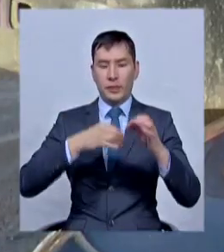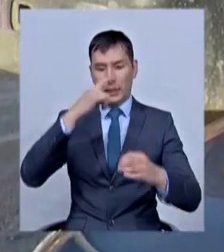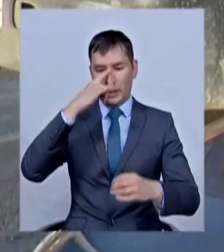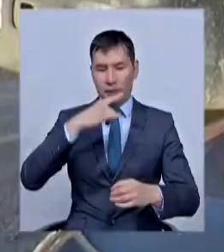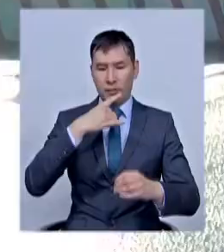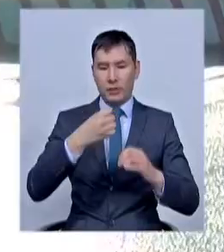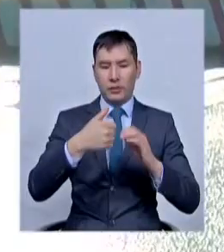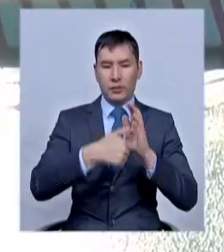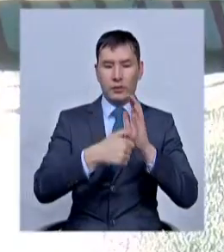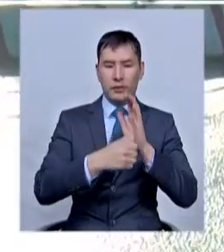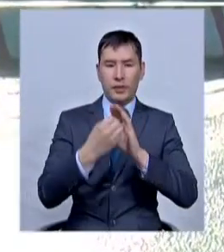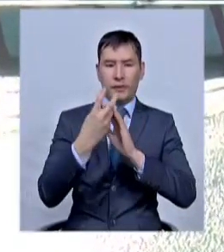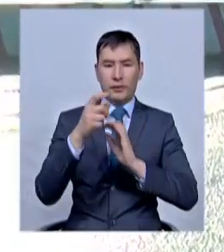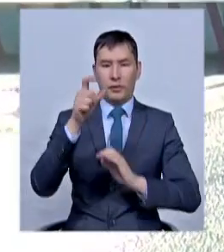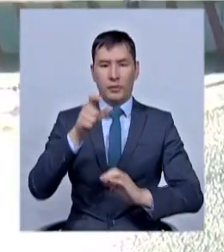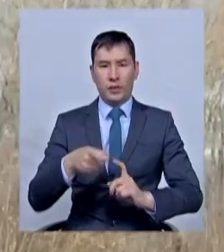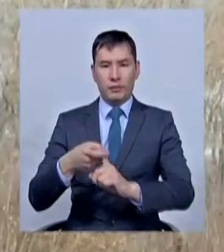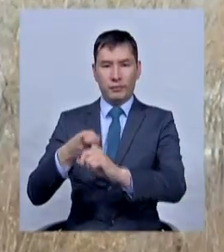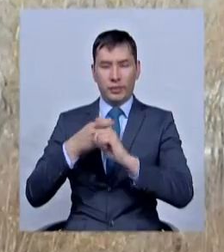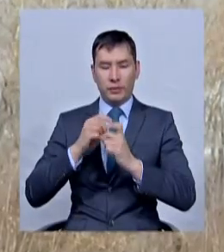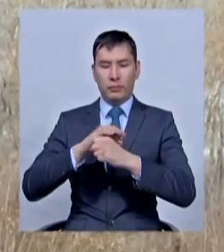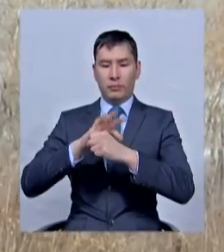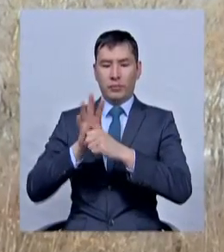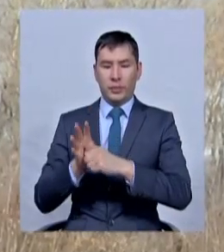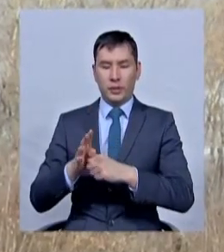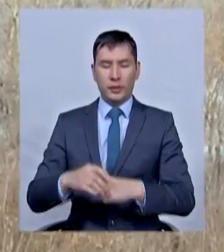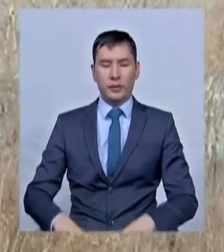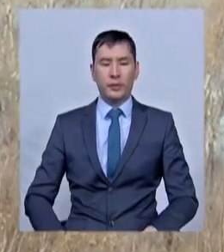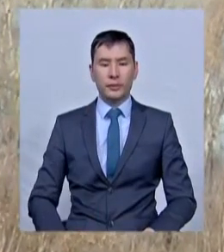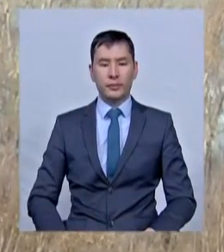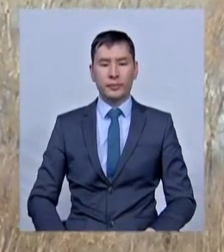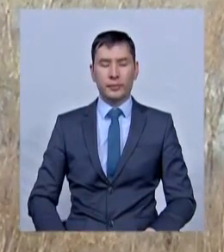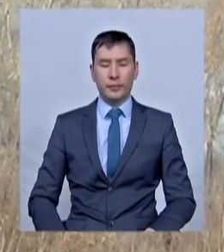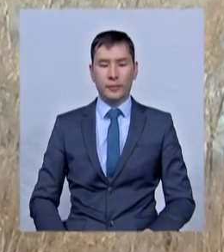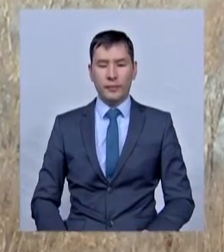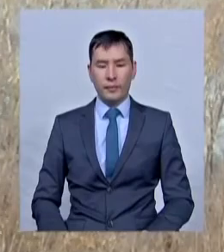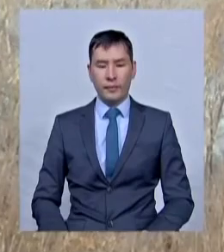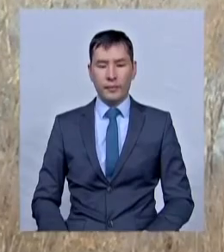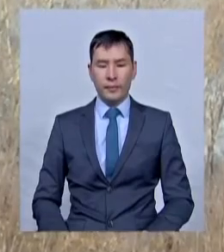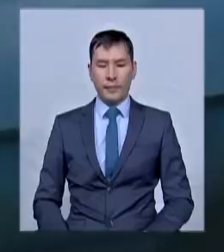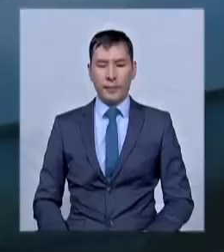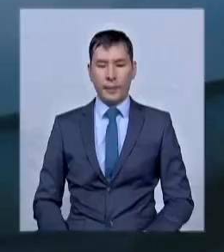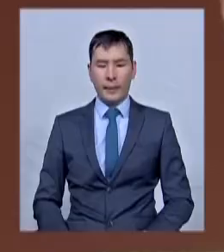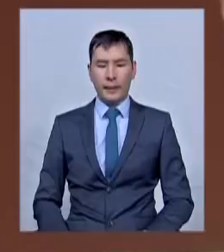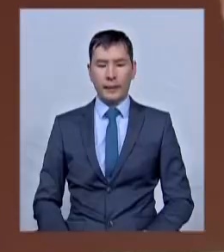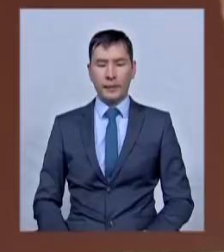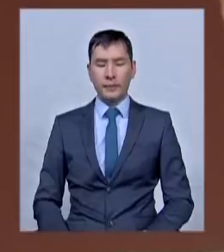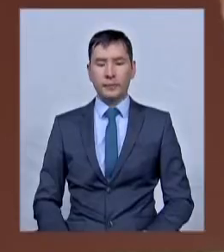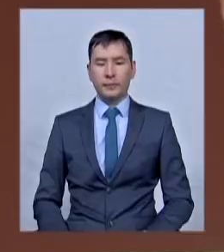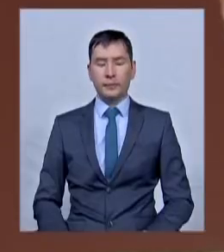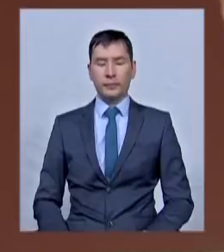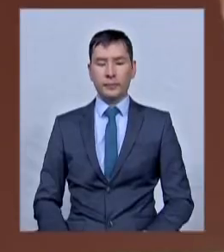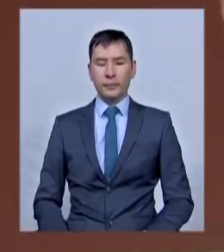602 адам індет жұқтырған. Елімізде қызыл аймақта Шығыс және солтүстік Қазақстан облыстары тұр.